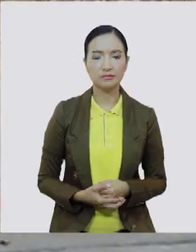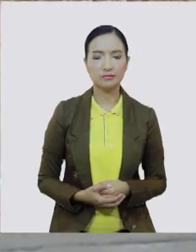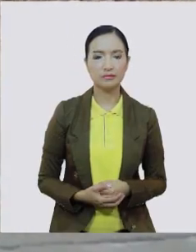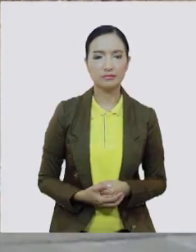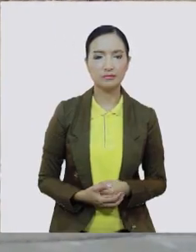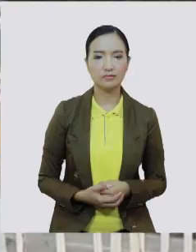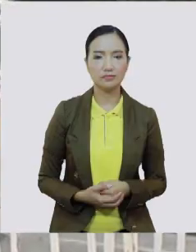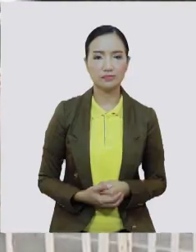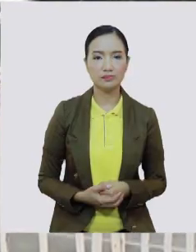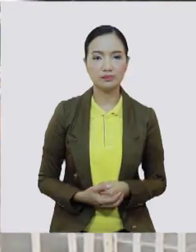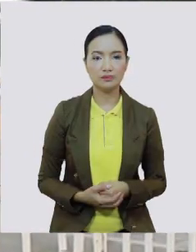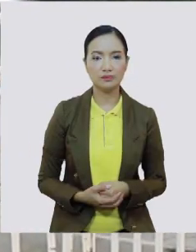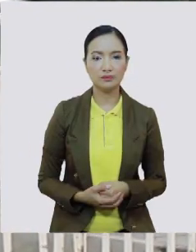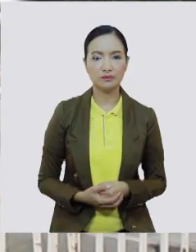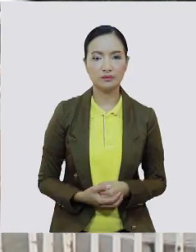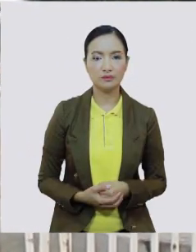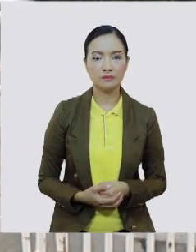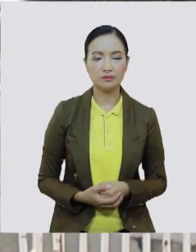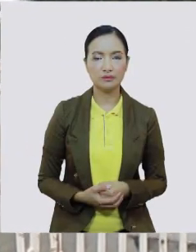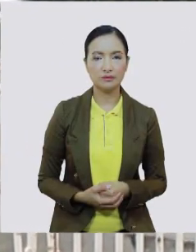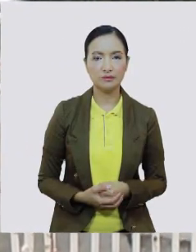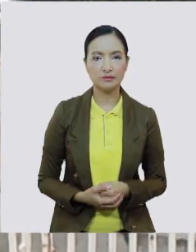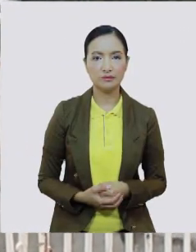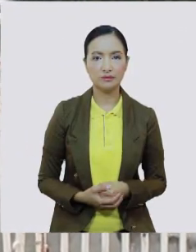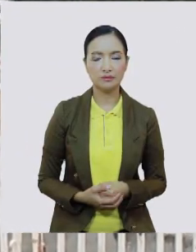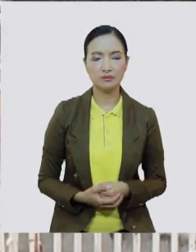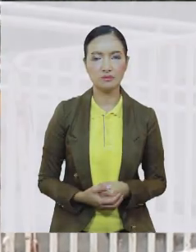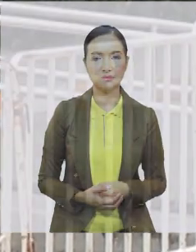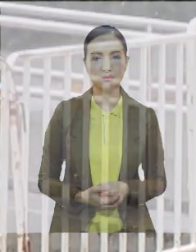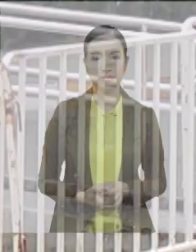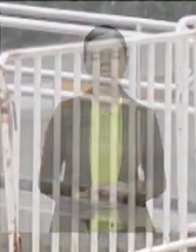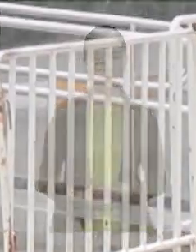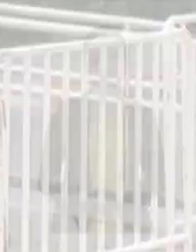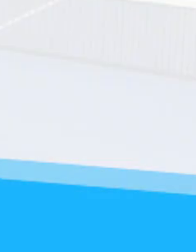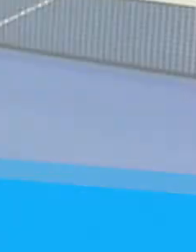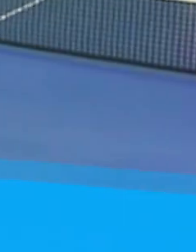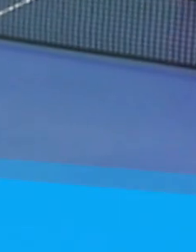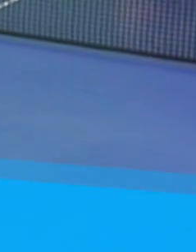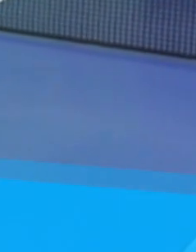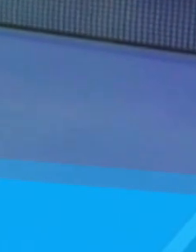อ